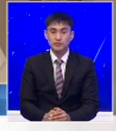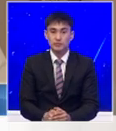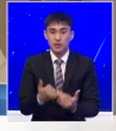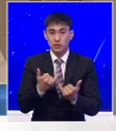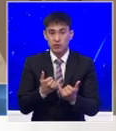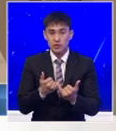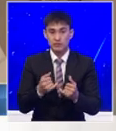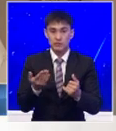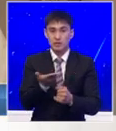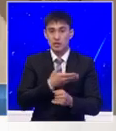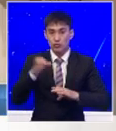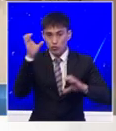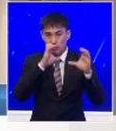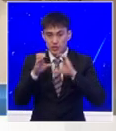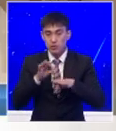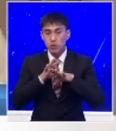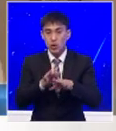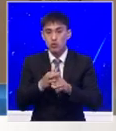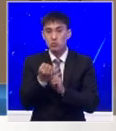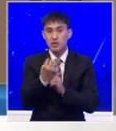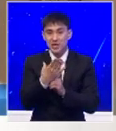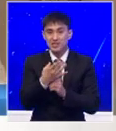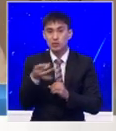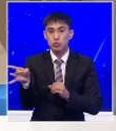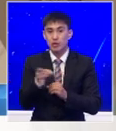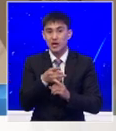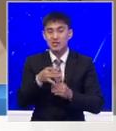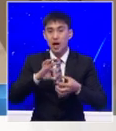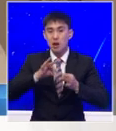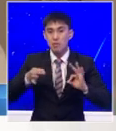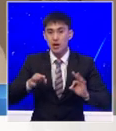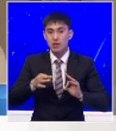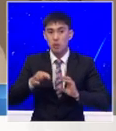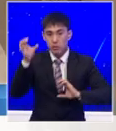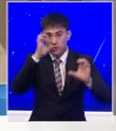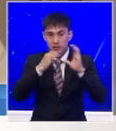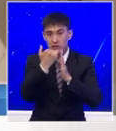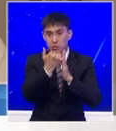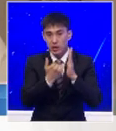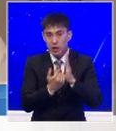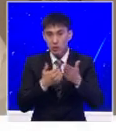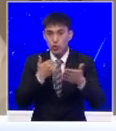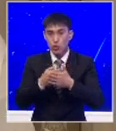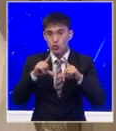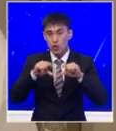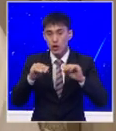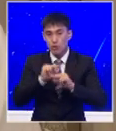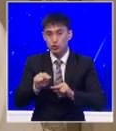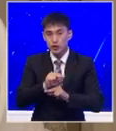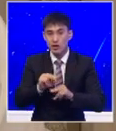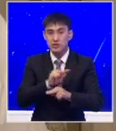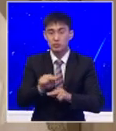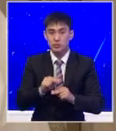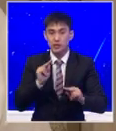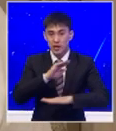Сегодня в стенах нашего университета проходит 15-я республиканская олимпиада по образовательной программе «Дошкольное обучение и